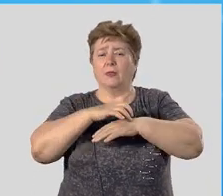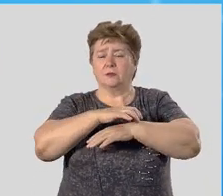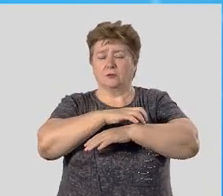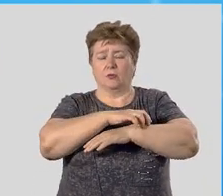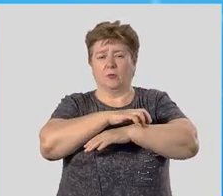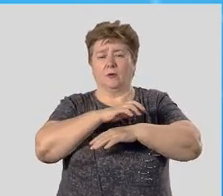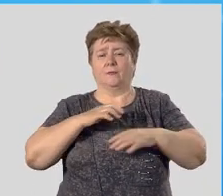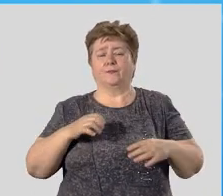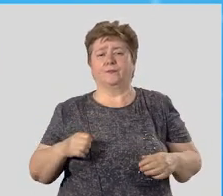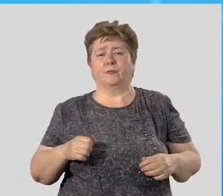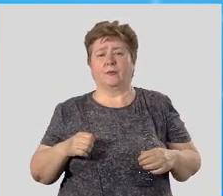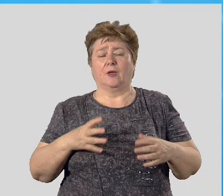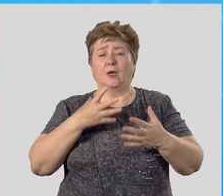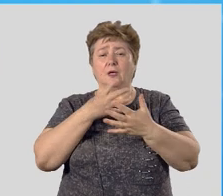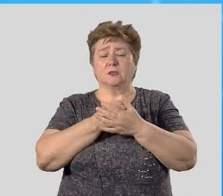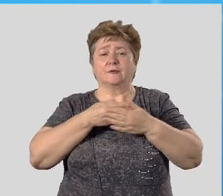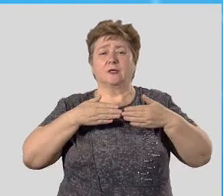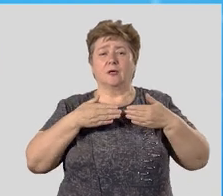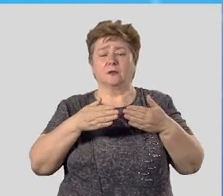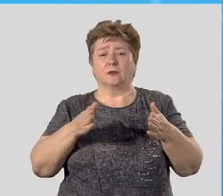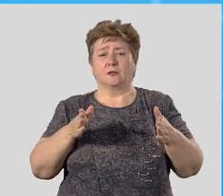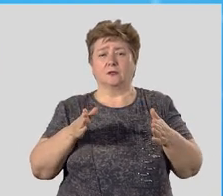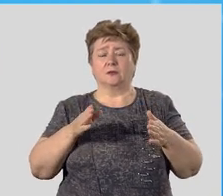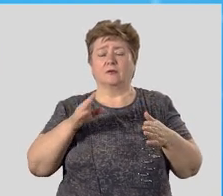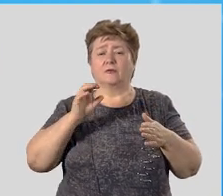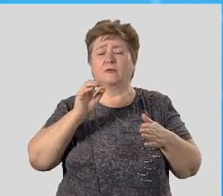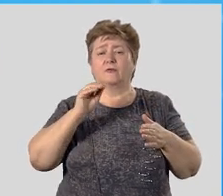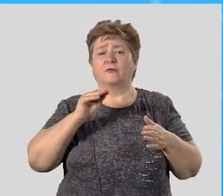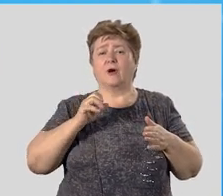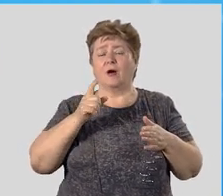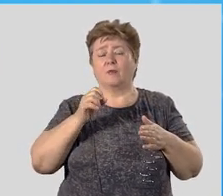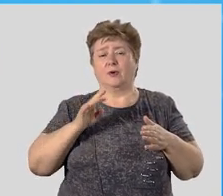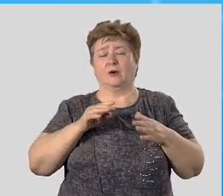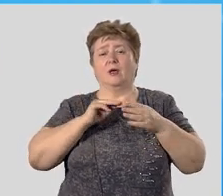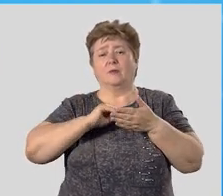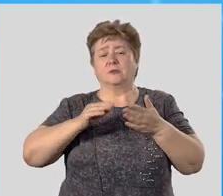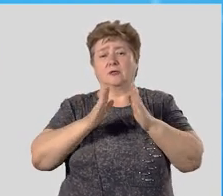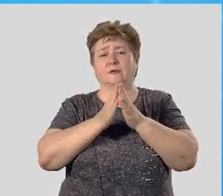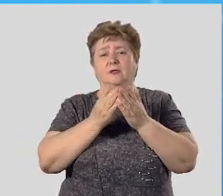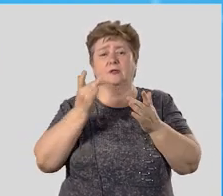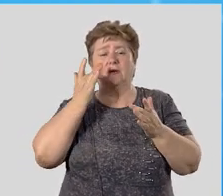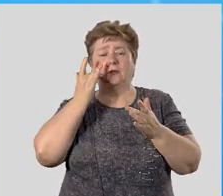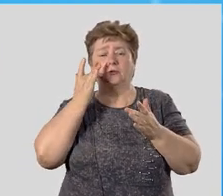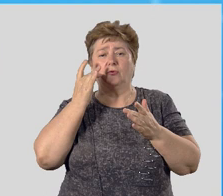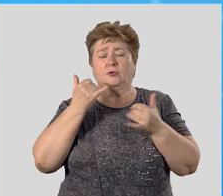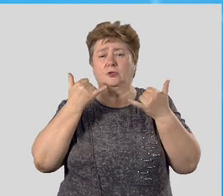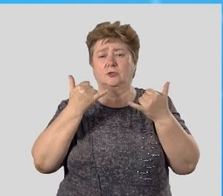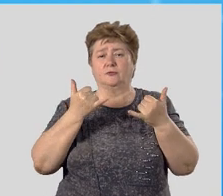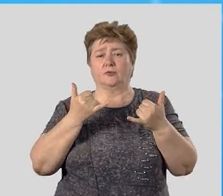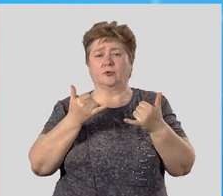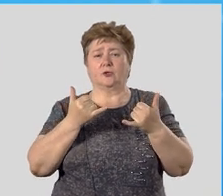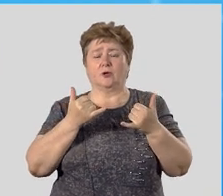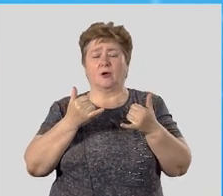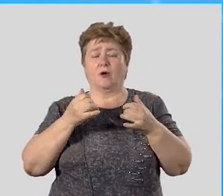насекомых. Свои открытия Фабр описал в книгах, которыми и